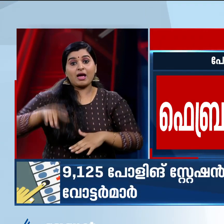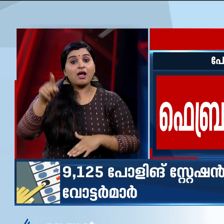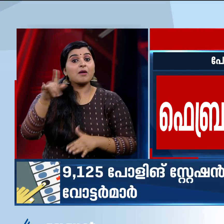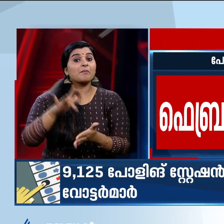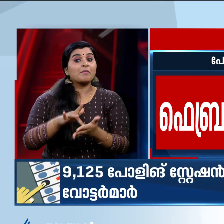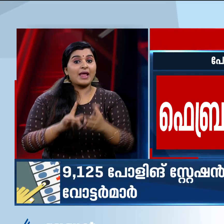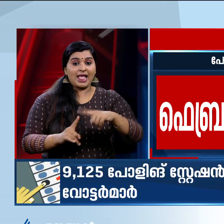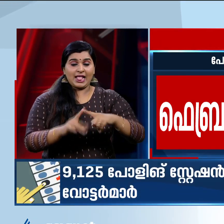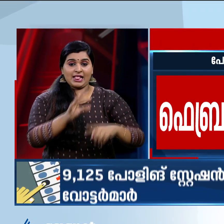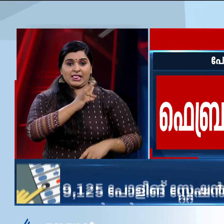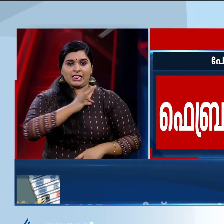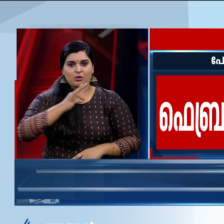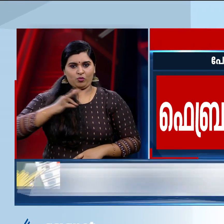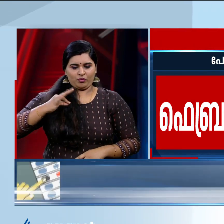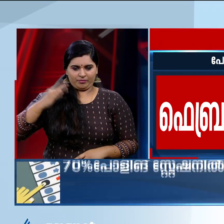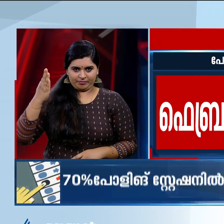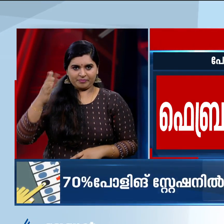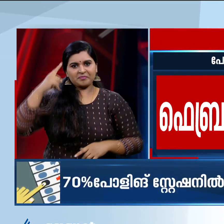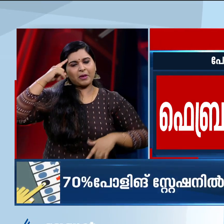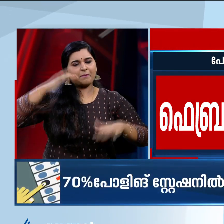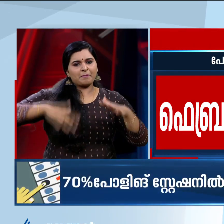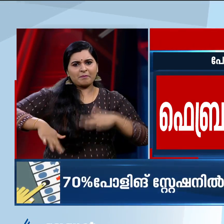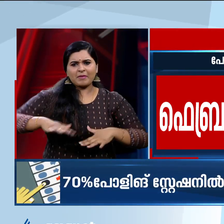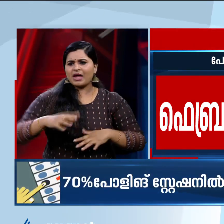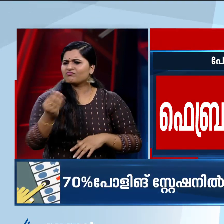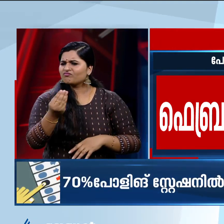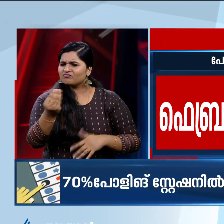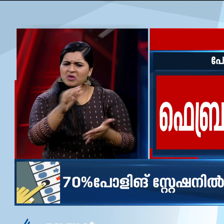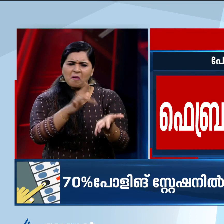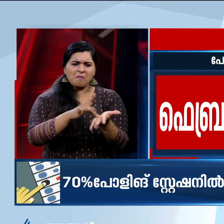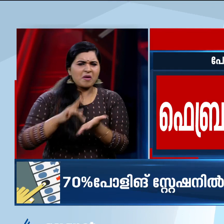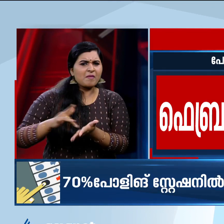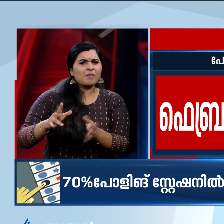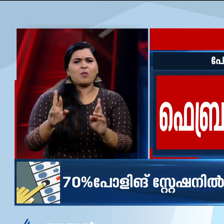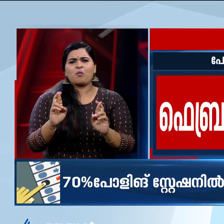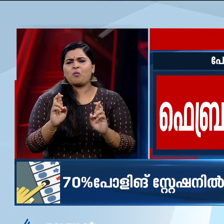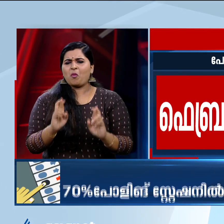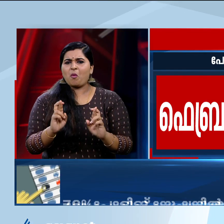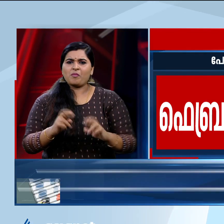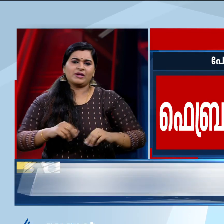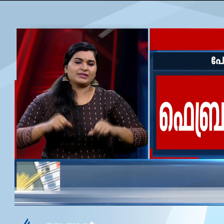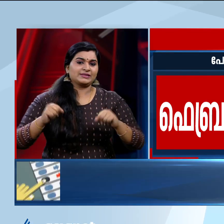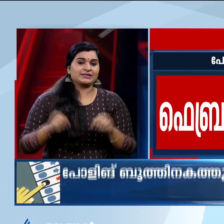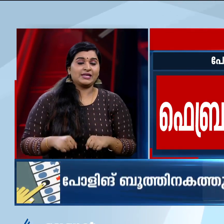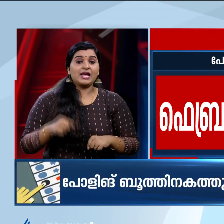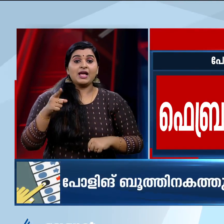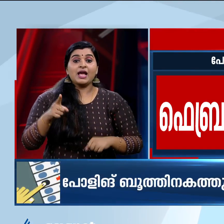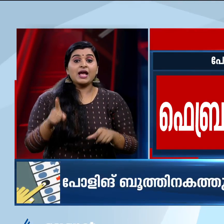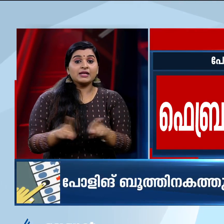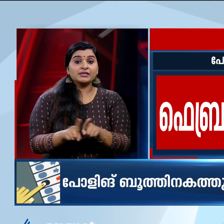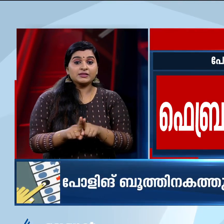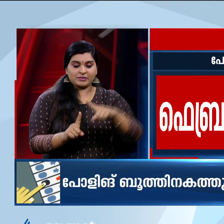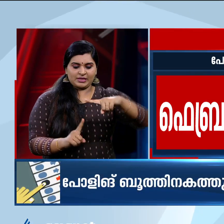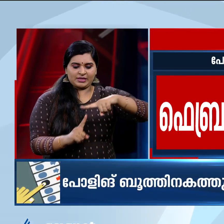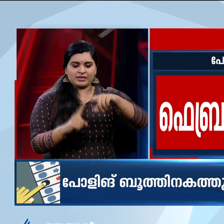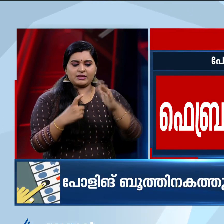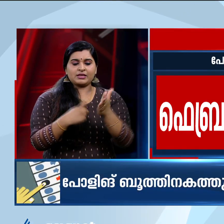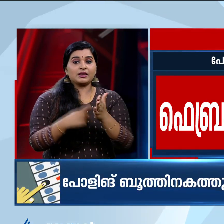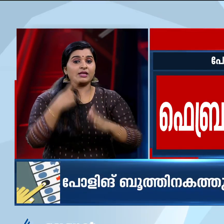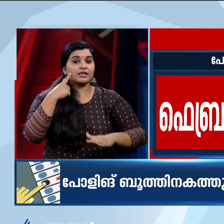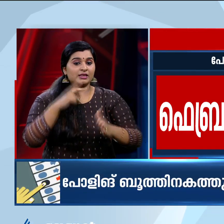ത്രികോണ മത്സരം ചില മണ്ഡലങ്ങളിലെങ്കിലും ഉണ്ടാകും എന്ന സൂചന തൃണമൂൽ കോൺഗ്രസും നൽകുന്നുണ്ട്. കാരണം തൃണമൂലിനും ത്രിപുരയിൽ ചില